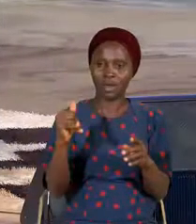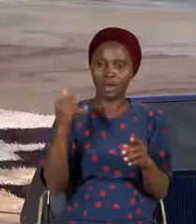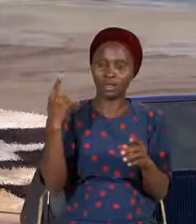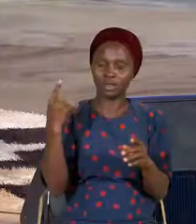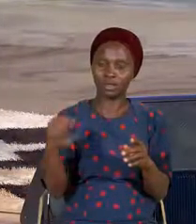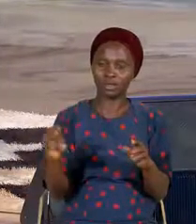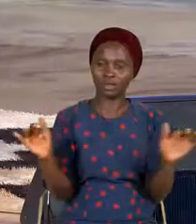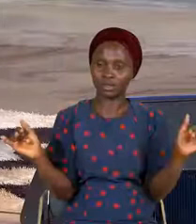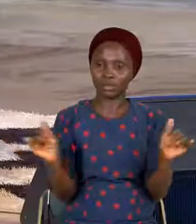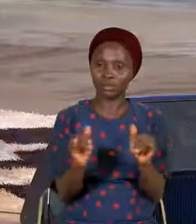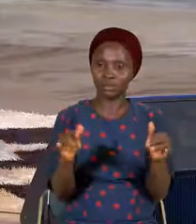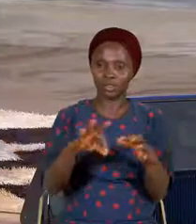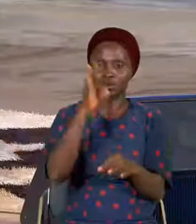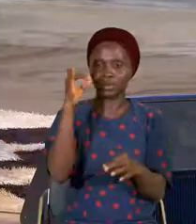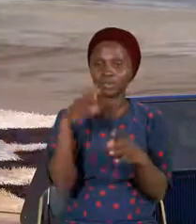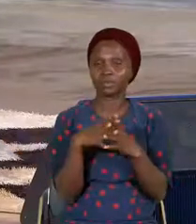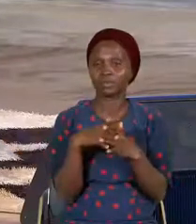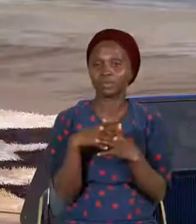le même Esprit.